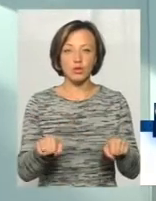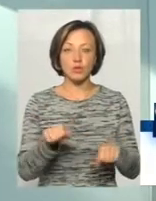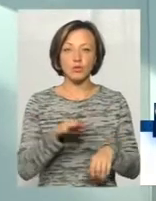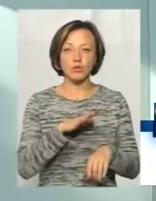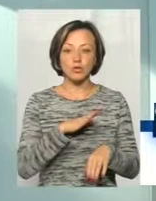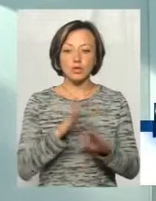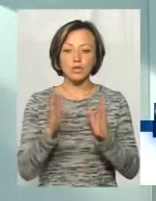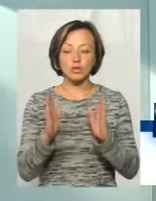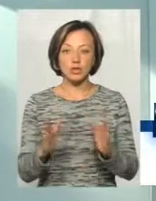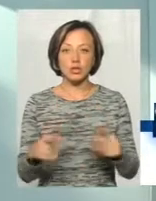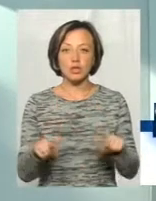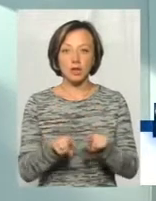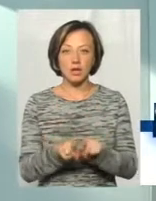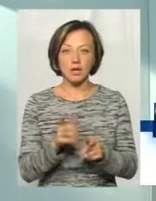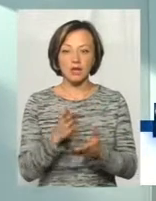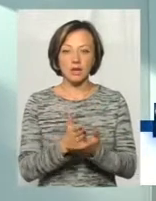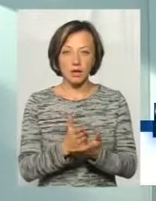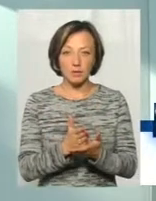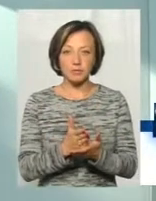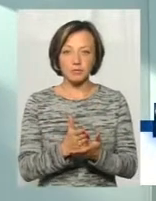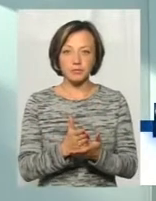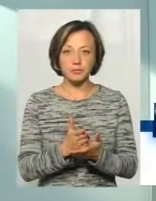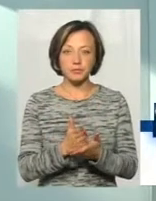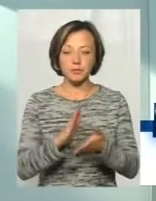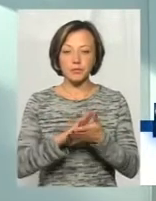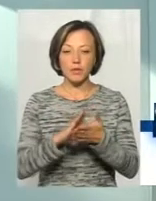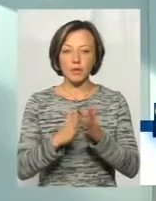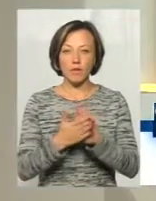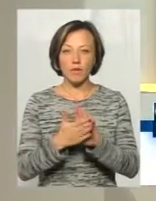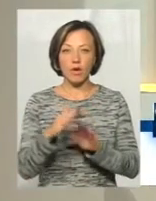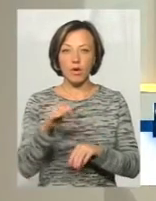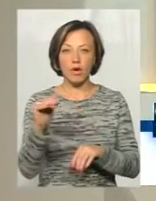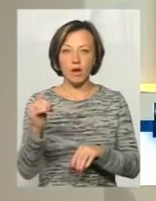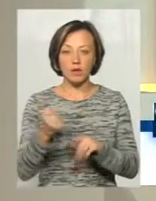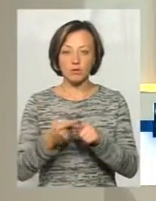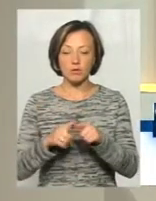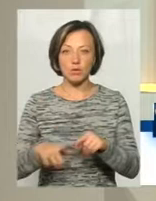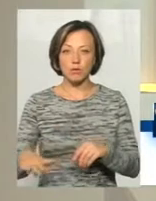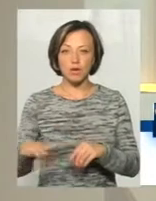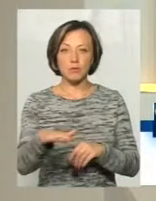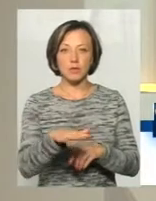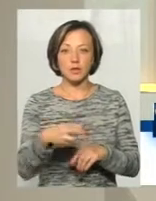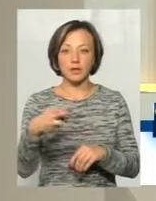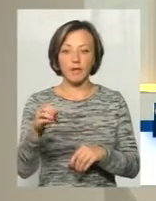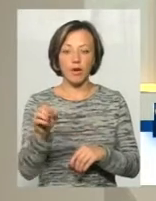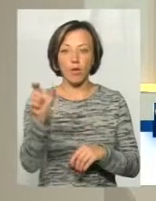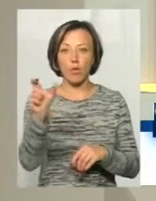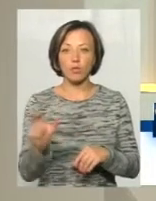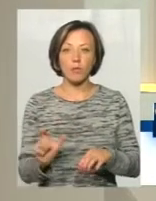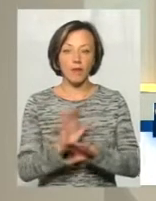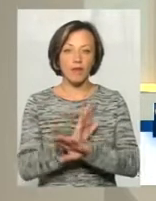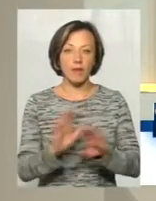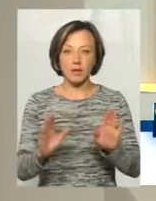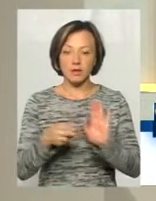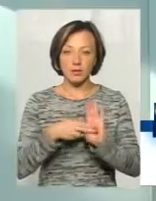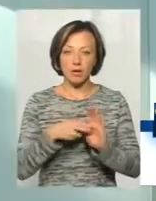лише такий, що є відповідний договір оренди того житлового приміщення, де особа не зареєстрована,